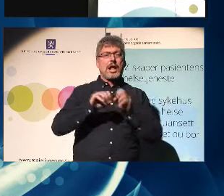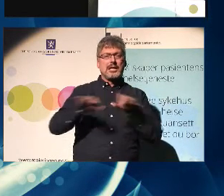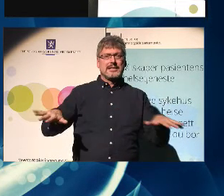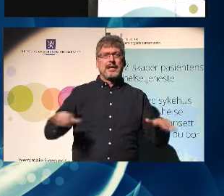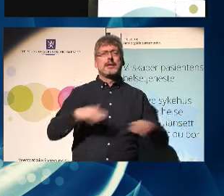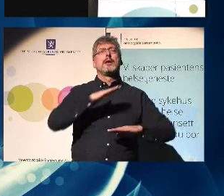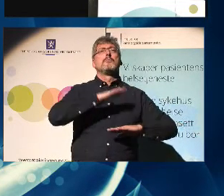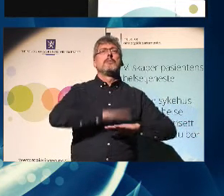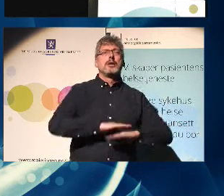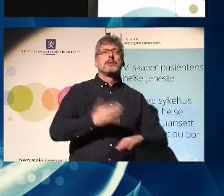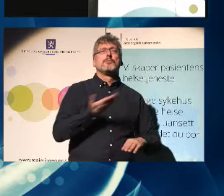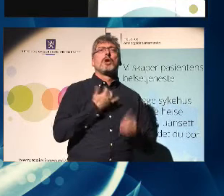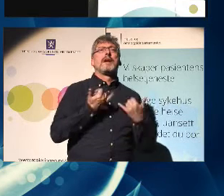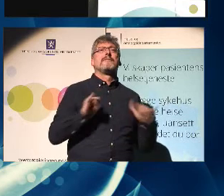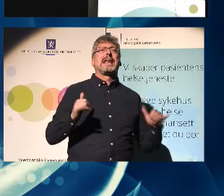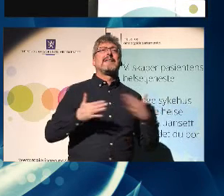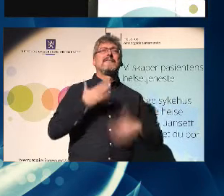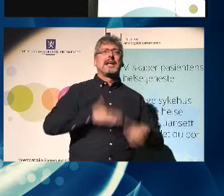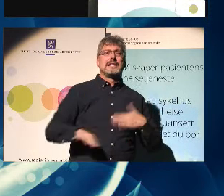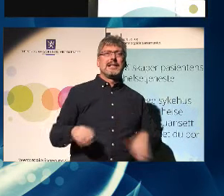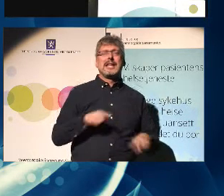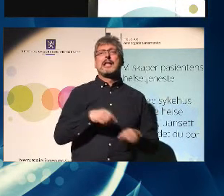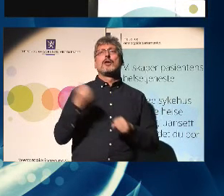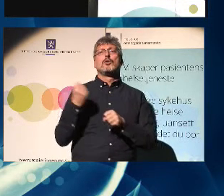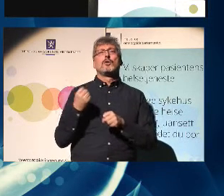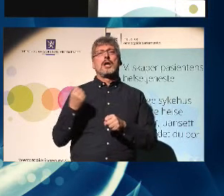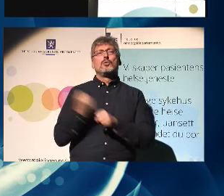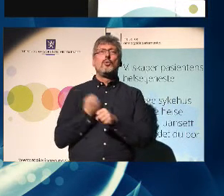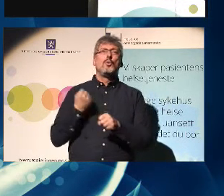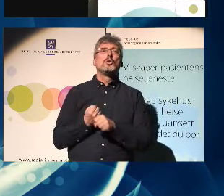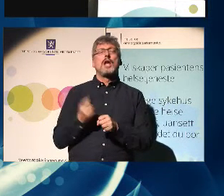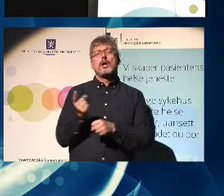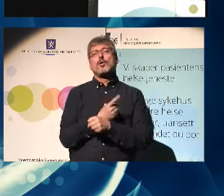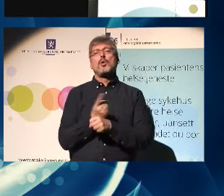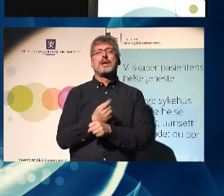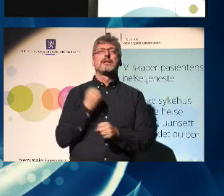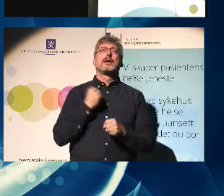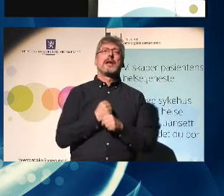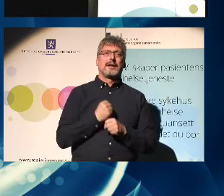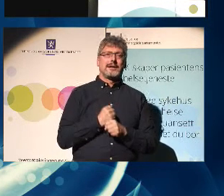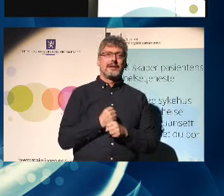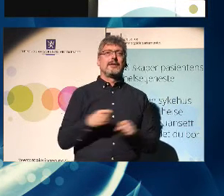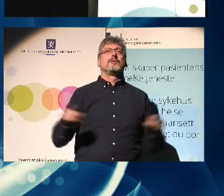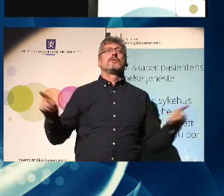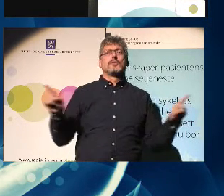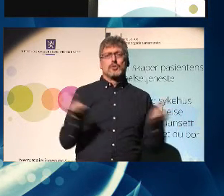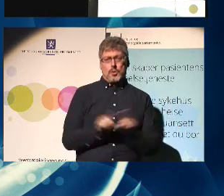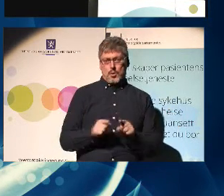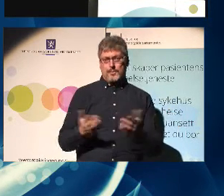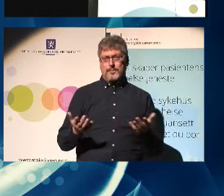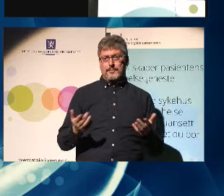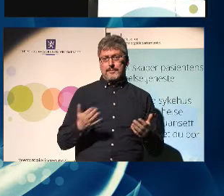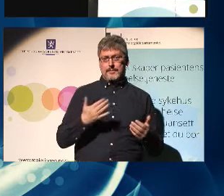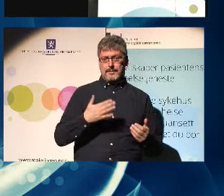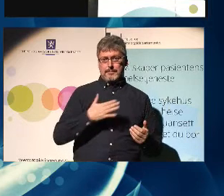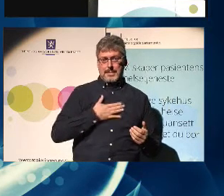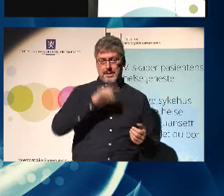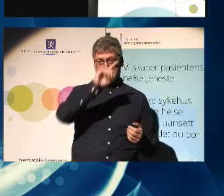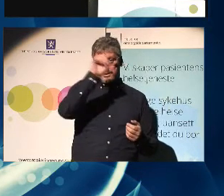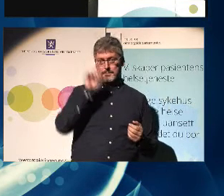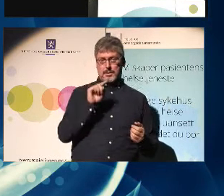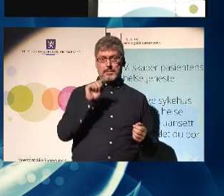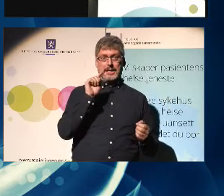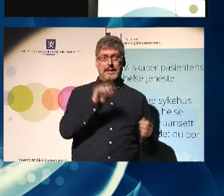på mye frivillighet, den dugnadsorientert egentlig. Og så det sånn at mitt spørsmål i